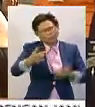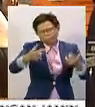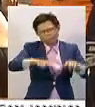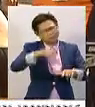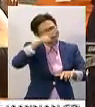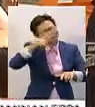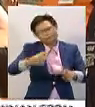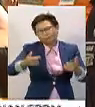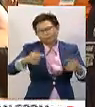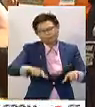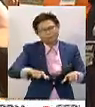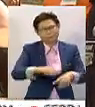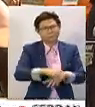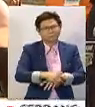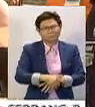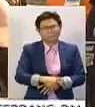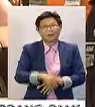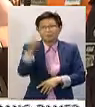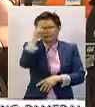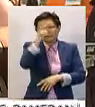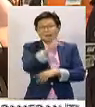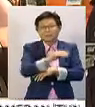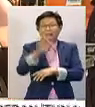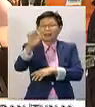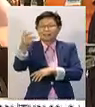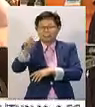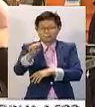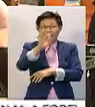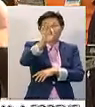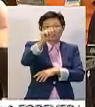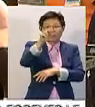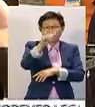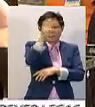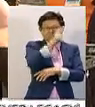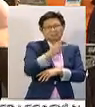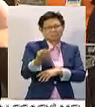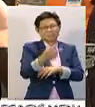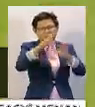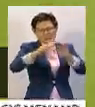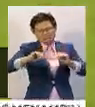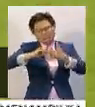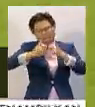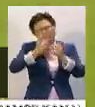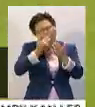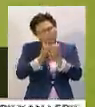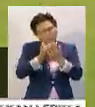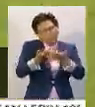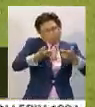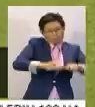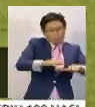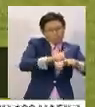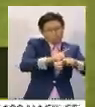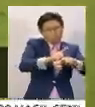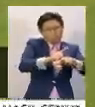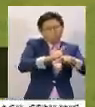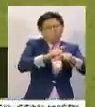berlaku, dan kerajaan dan juga FM akan pastikan isu ini diselesaikan dengan baik. Dalam insiden yang berlaku di Stadium